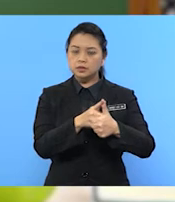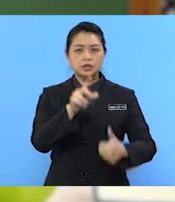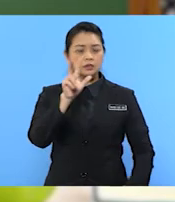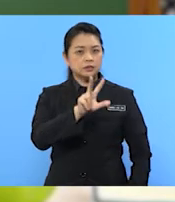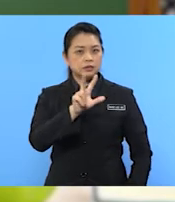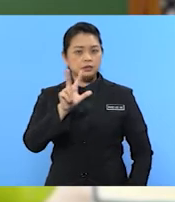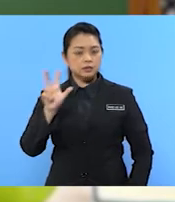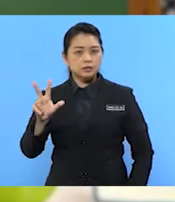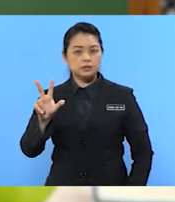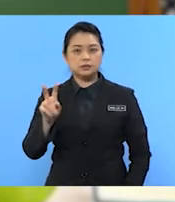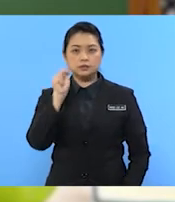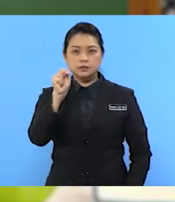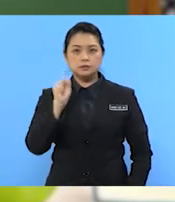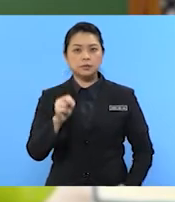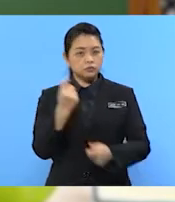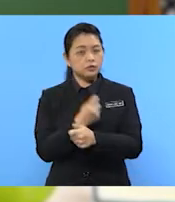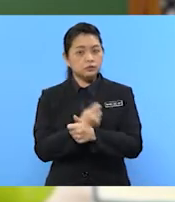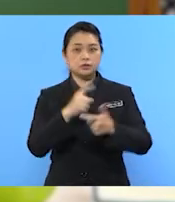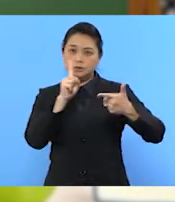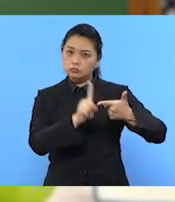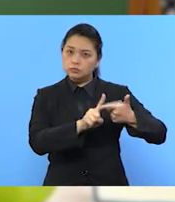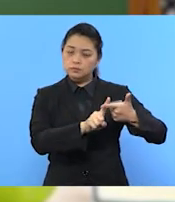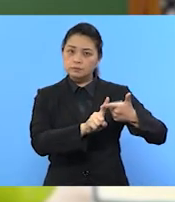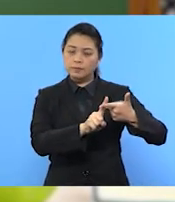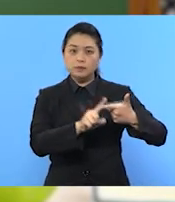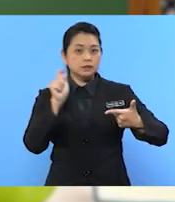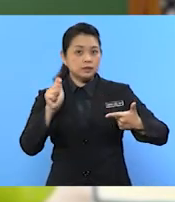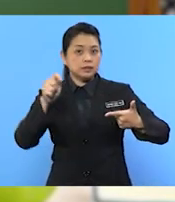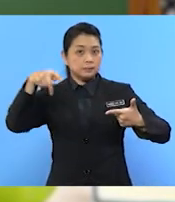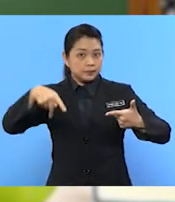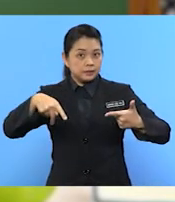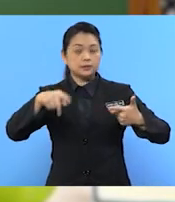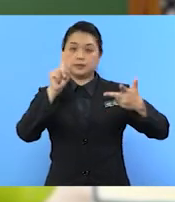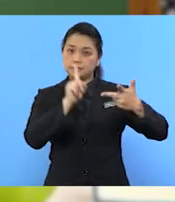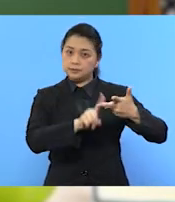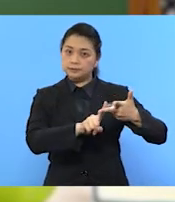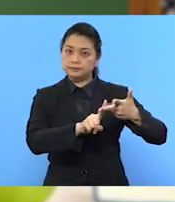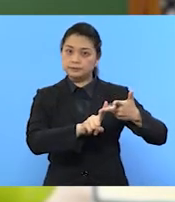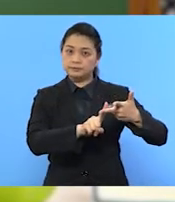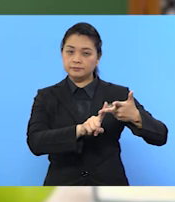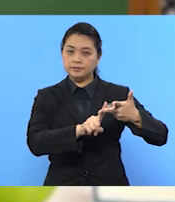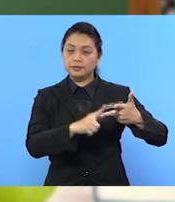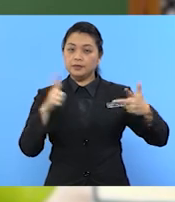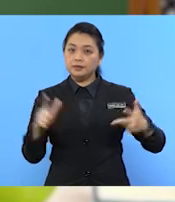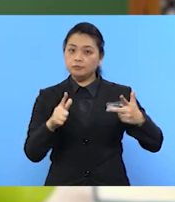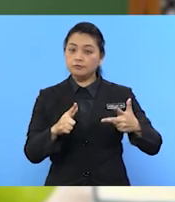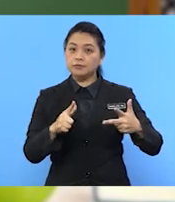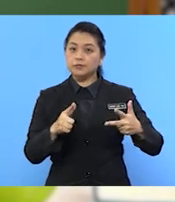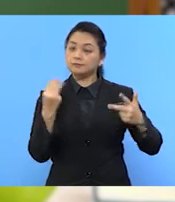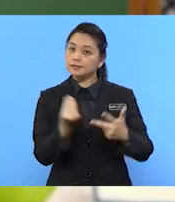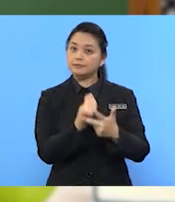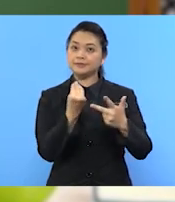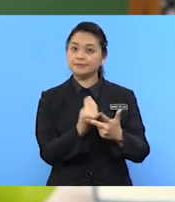ketiga-tiga nisbah trigonometri, yang kedua teorem Pythagoras dan yang ketiga, melakukan